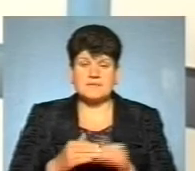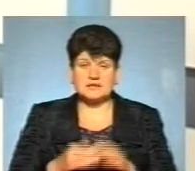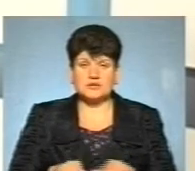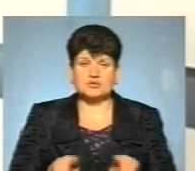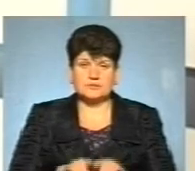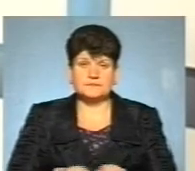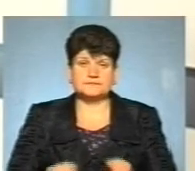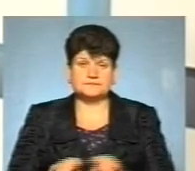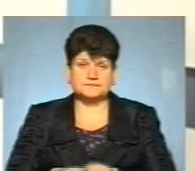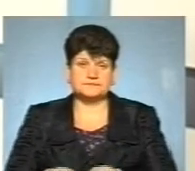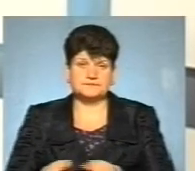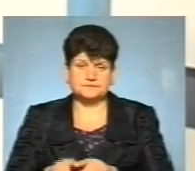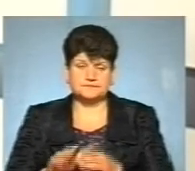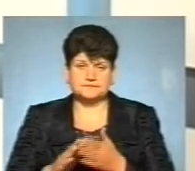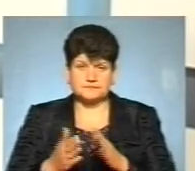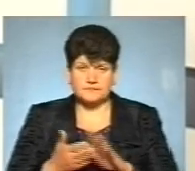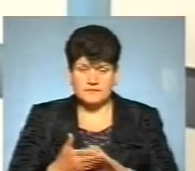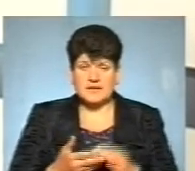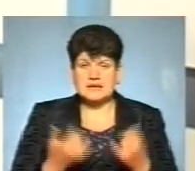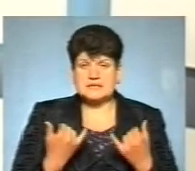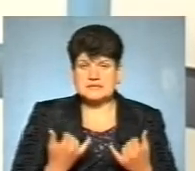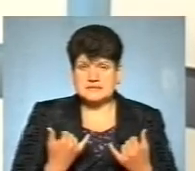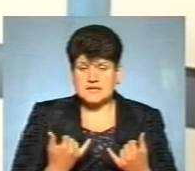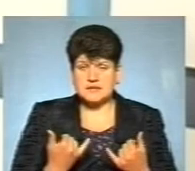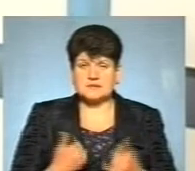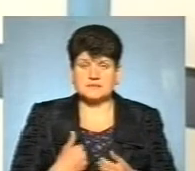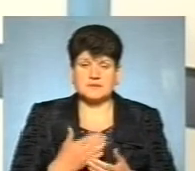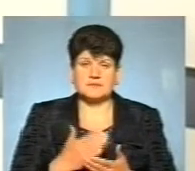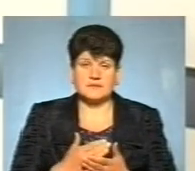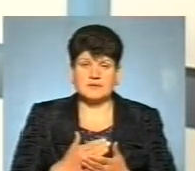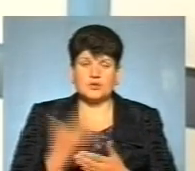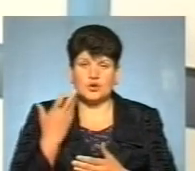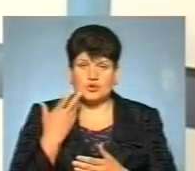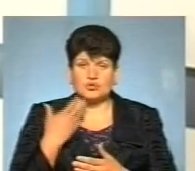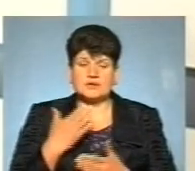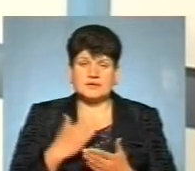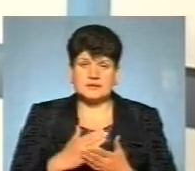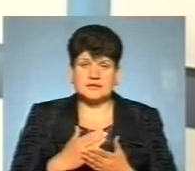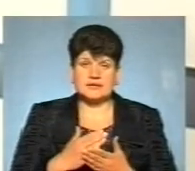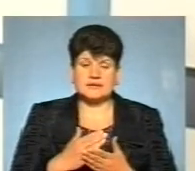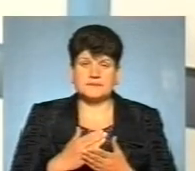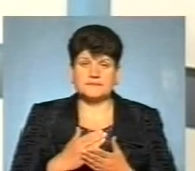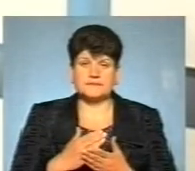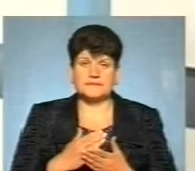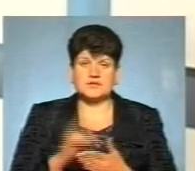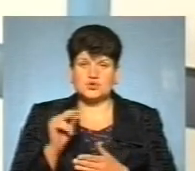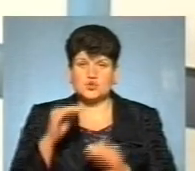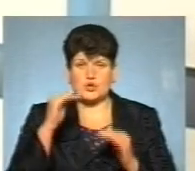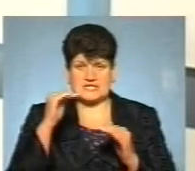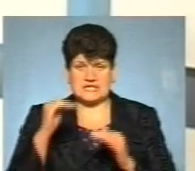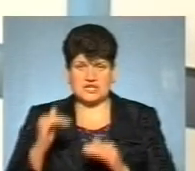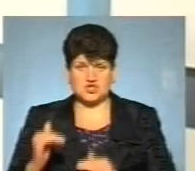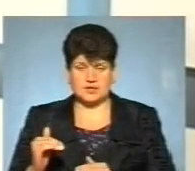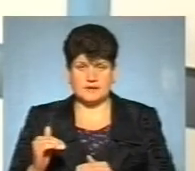сама ситуація. Ми зараз в стадії, коли переживаємо тенденцію до зниження.